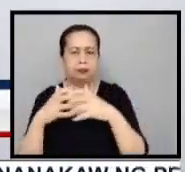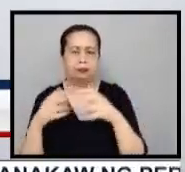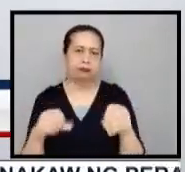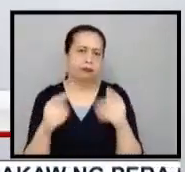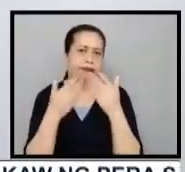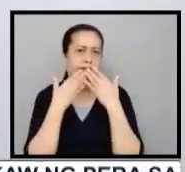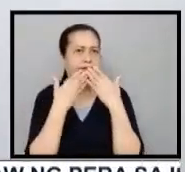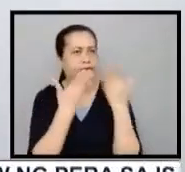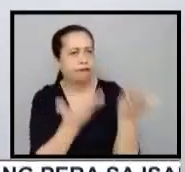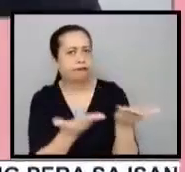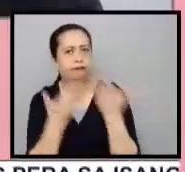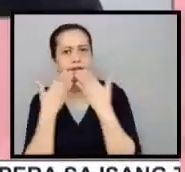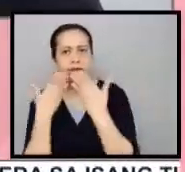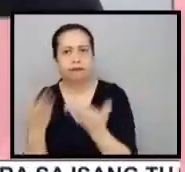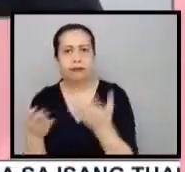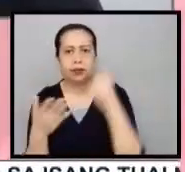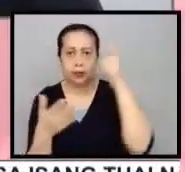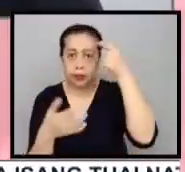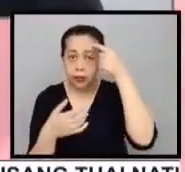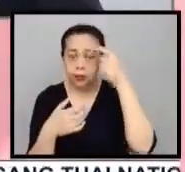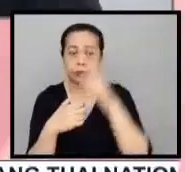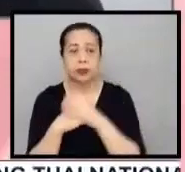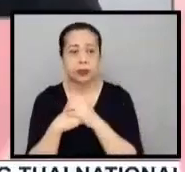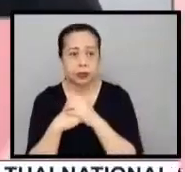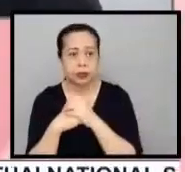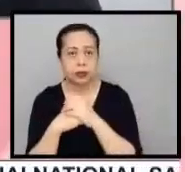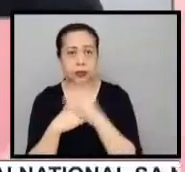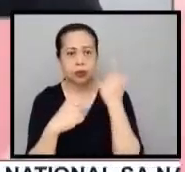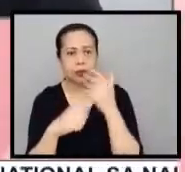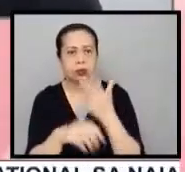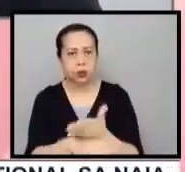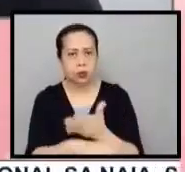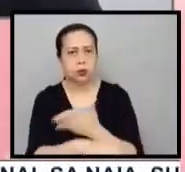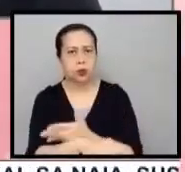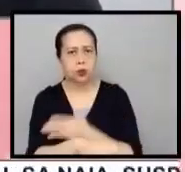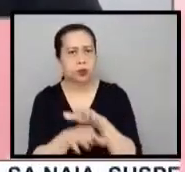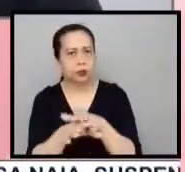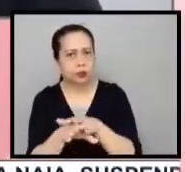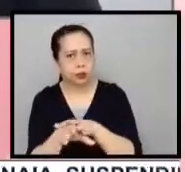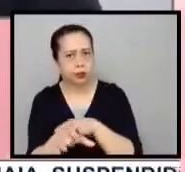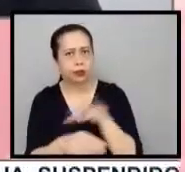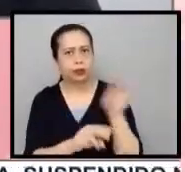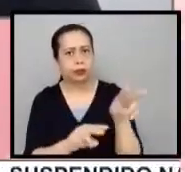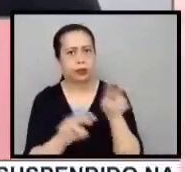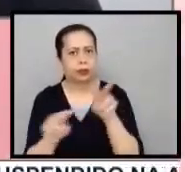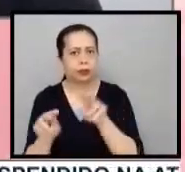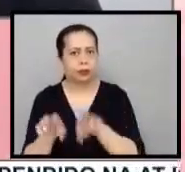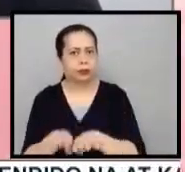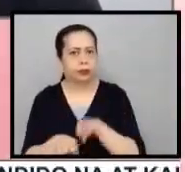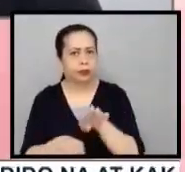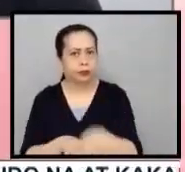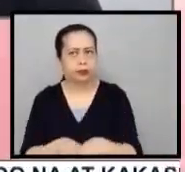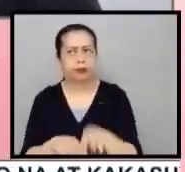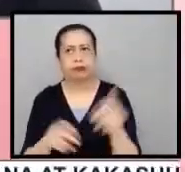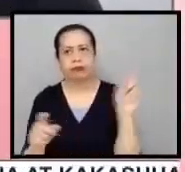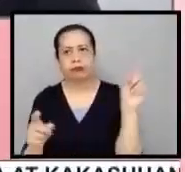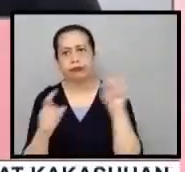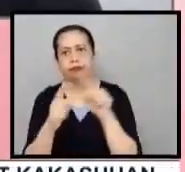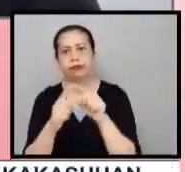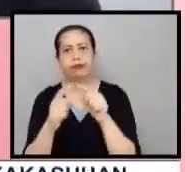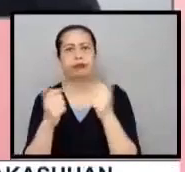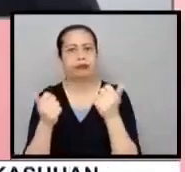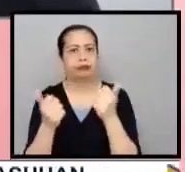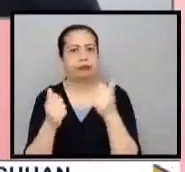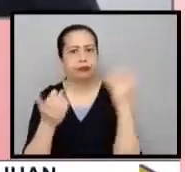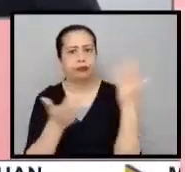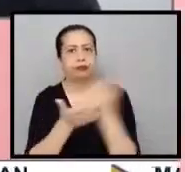ating government dahil paunti-unti nakikita po natin yung mga steps towards the achieving